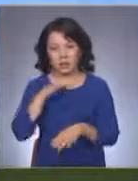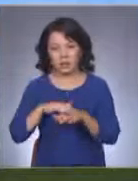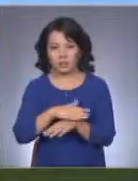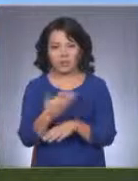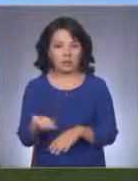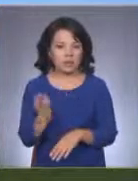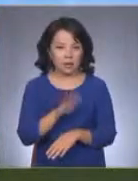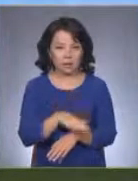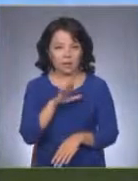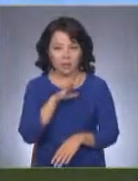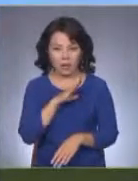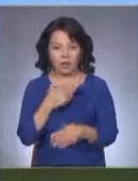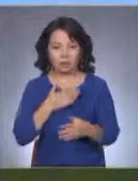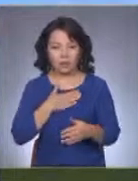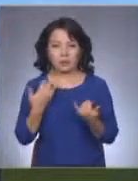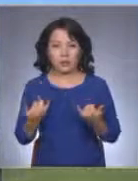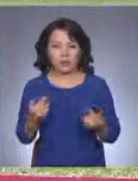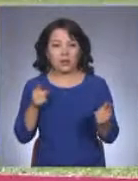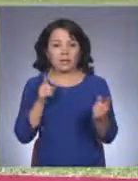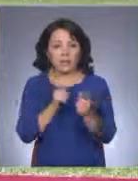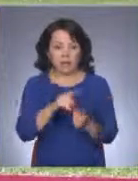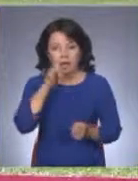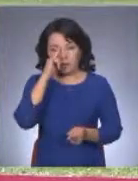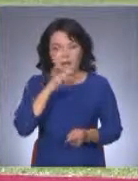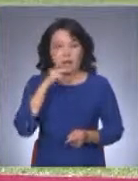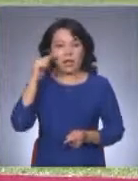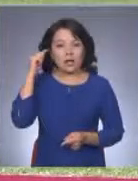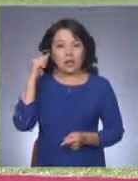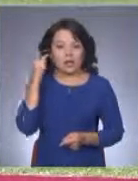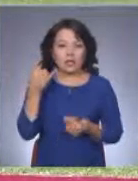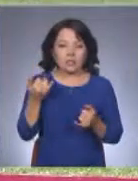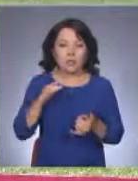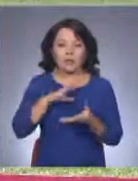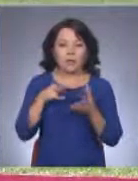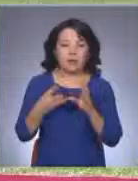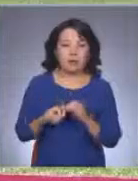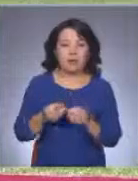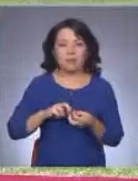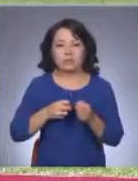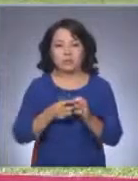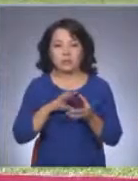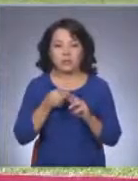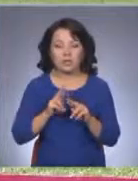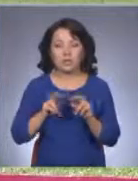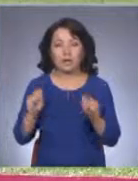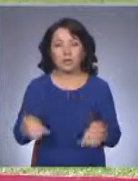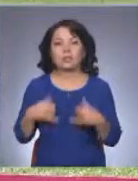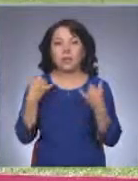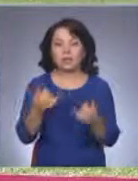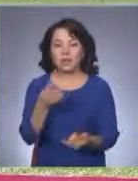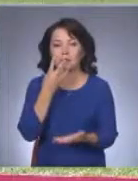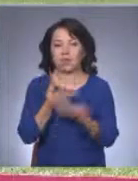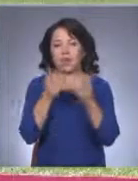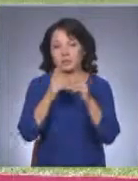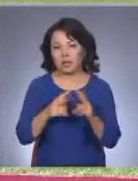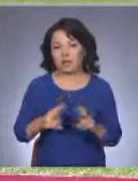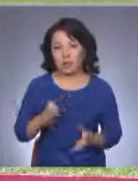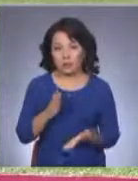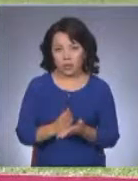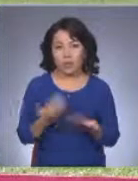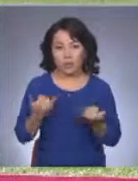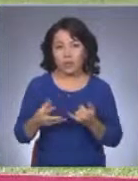Бұл кездесуіміз Қазақстан мен Қырғызстанның арасындағы барлық мәселелерді қарауға мүмкіншілік берді. Және